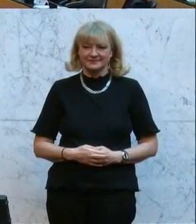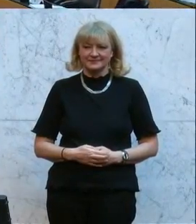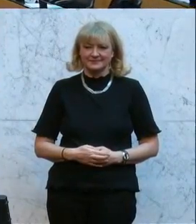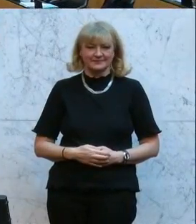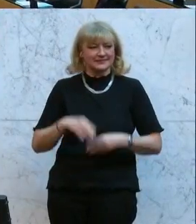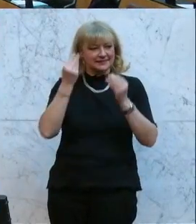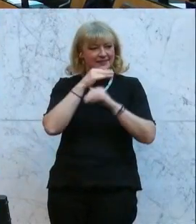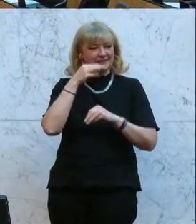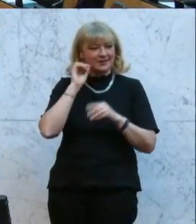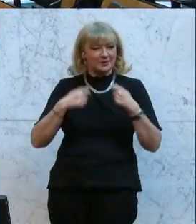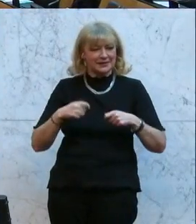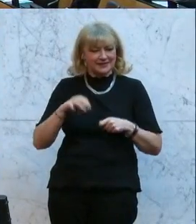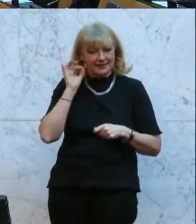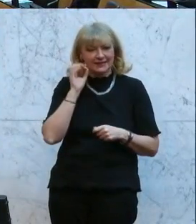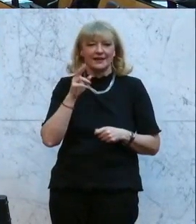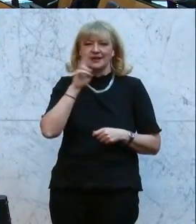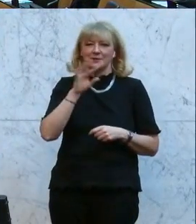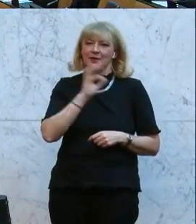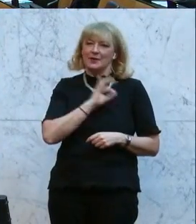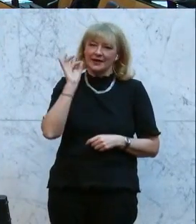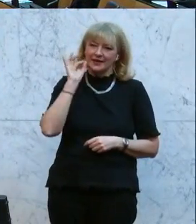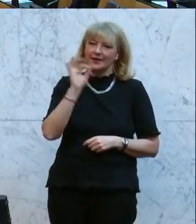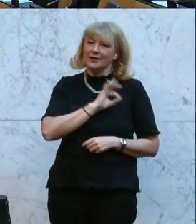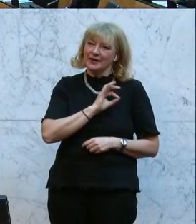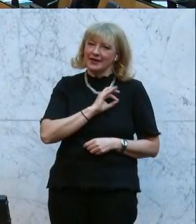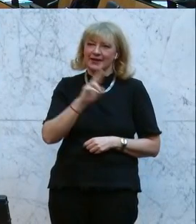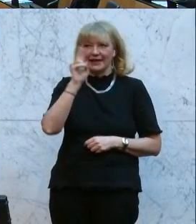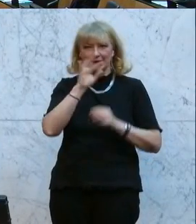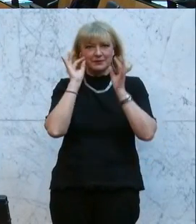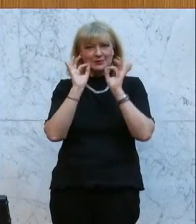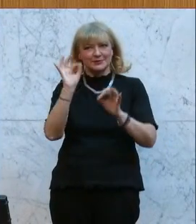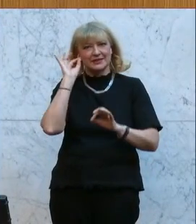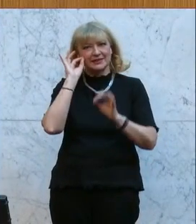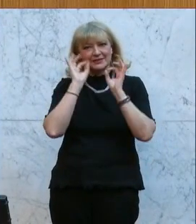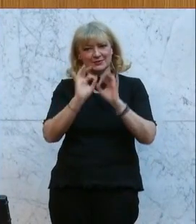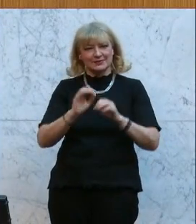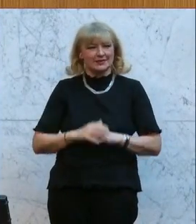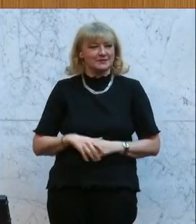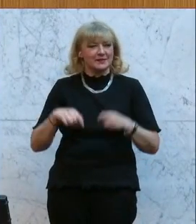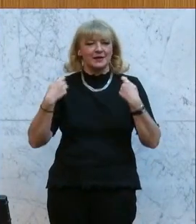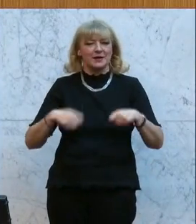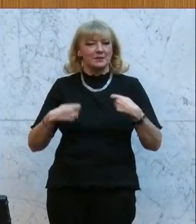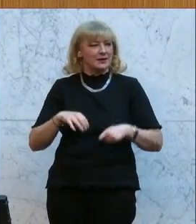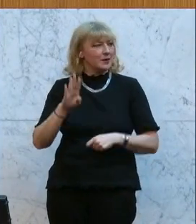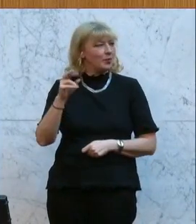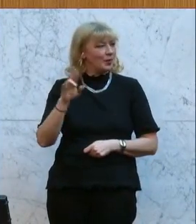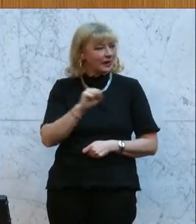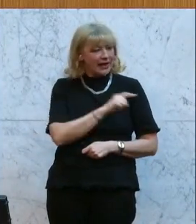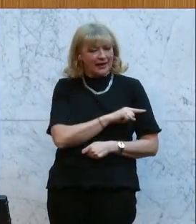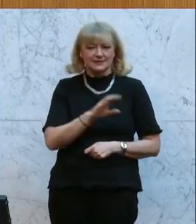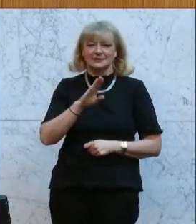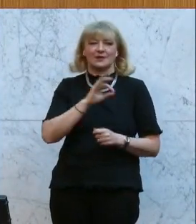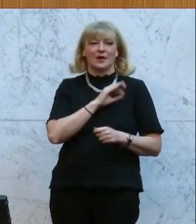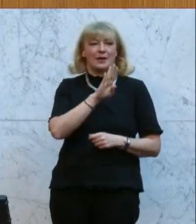Sehr geehrte Frau Präsidentin, liebe Kolleginnen und Kollegen, liebe Zuseherinnen und Zuseher. Mit Frau Präsidentin Bures, Kollegin Penny Bayer,